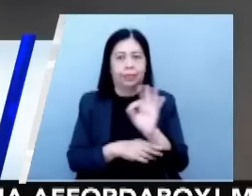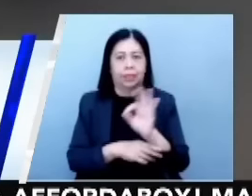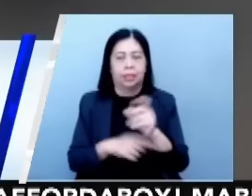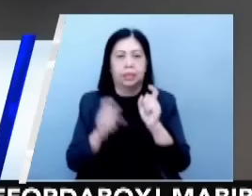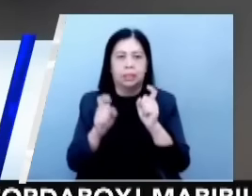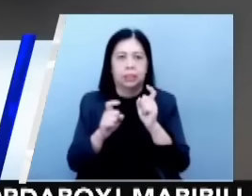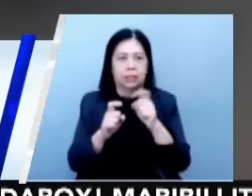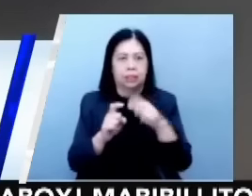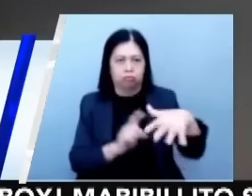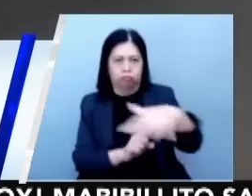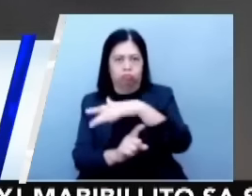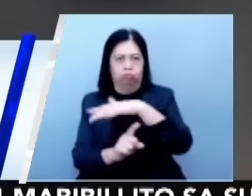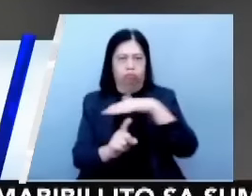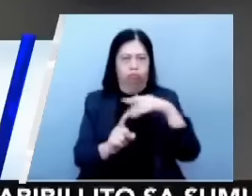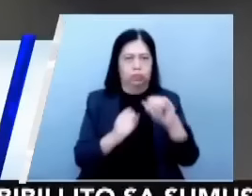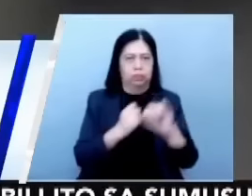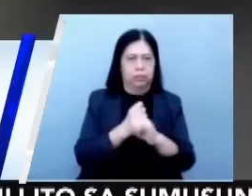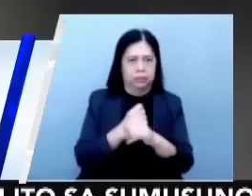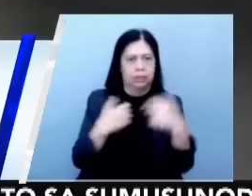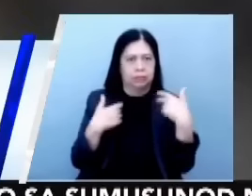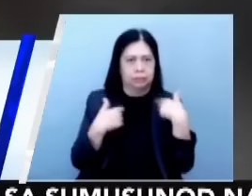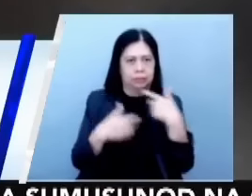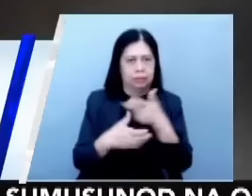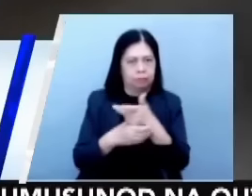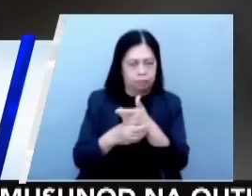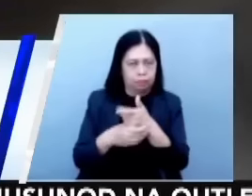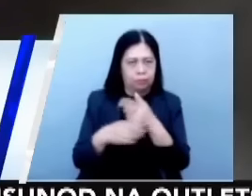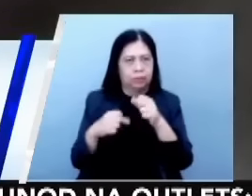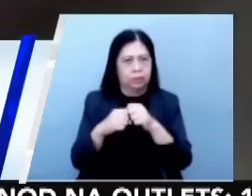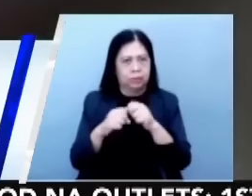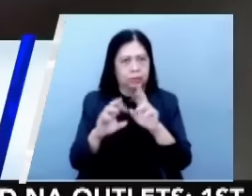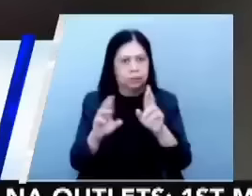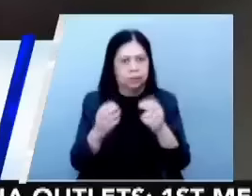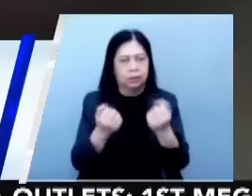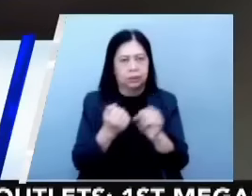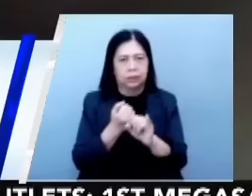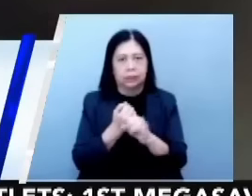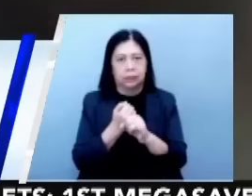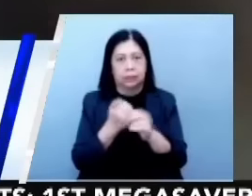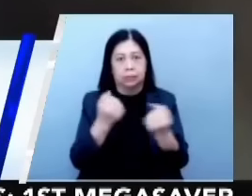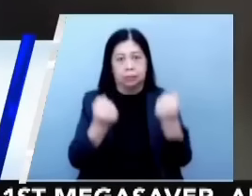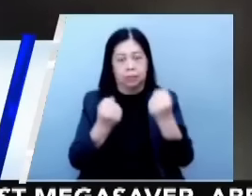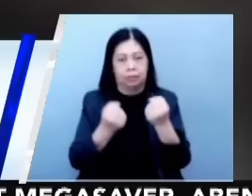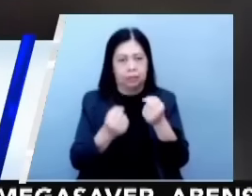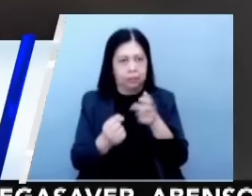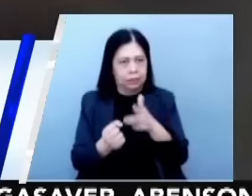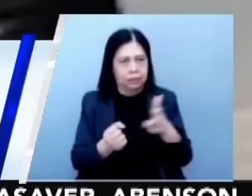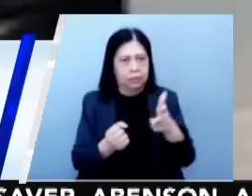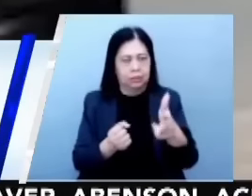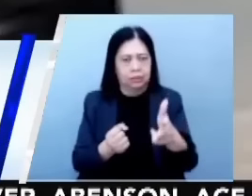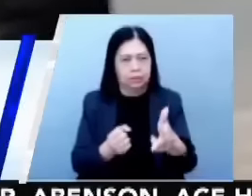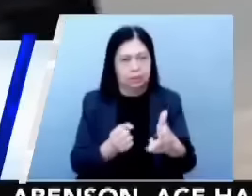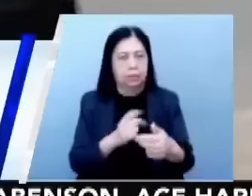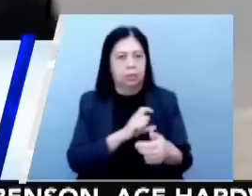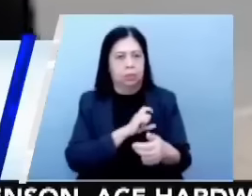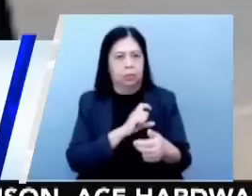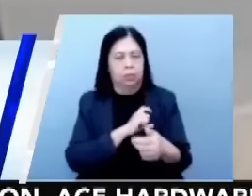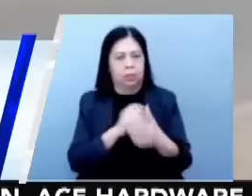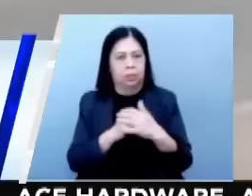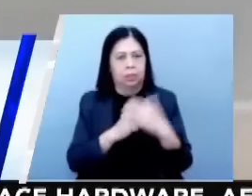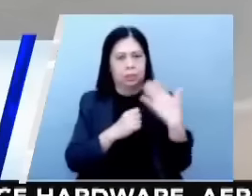pulis ang jeepney matapos si diretso ng alistong tsuper sa tapat ng presinto. May pulis pa ngang armada ng riot shield